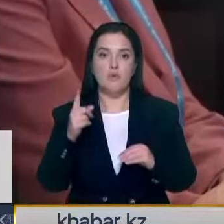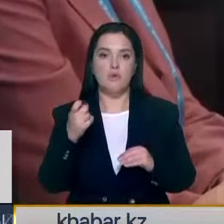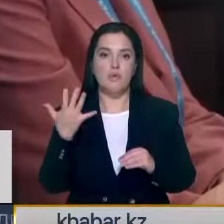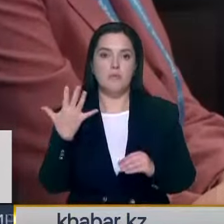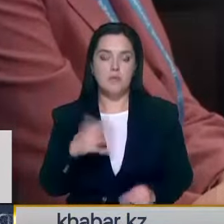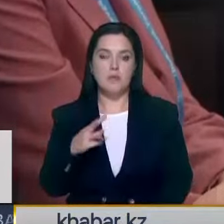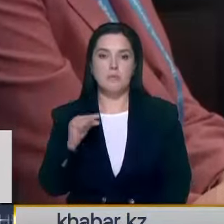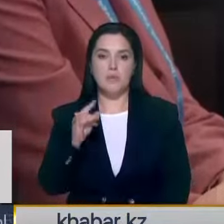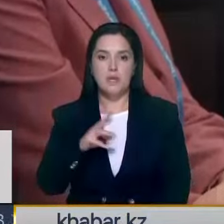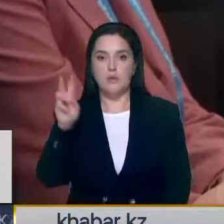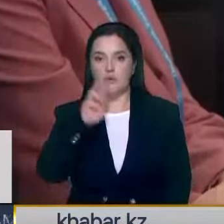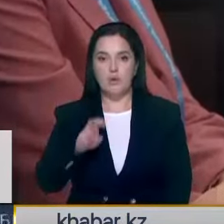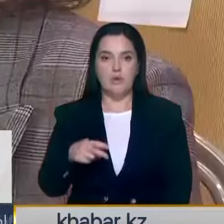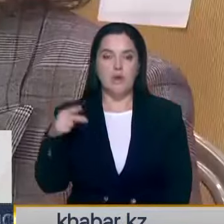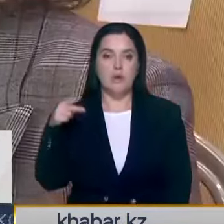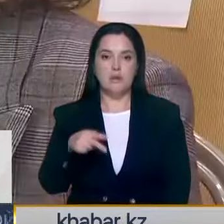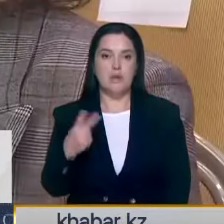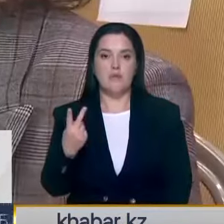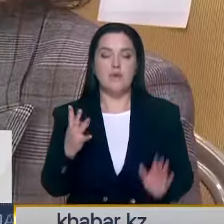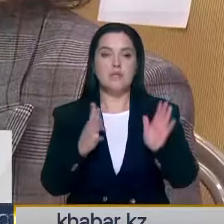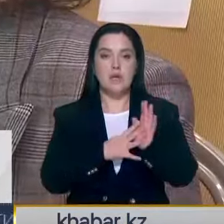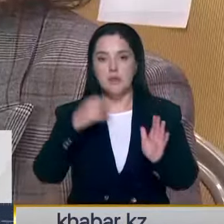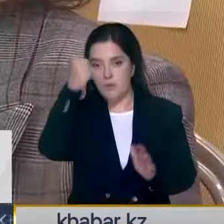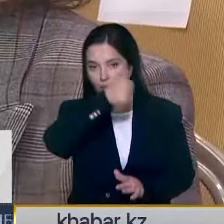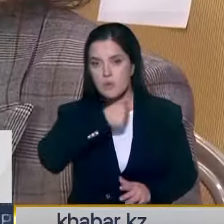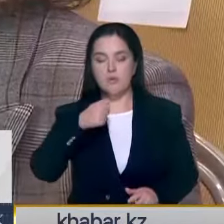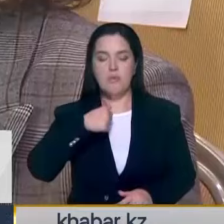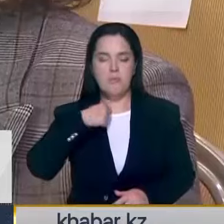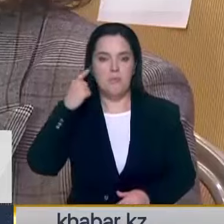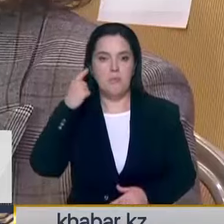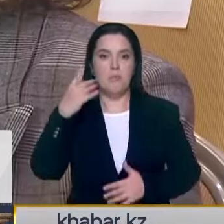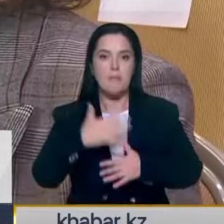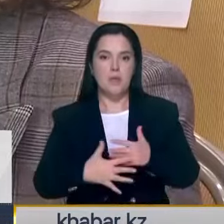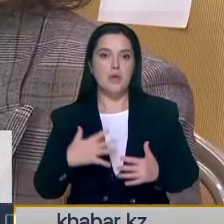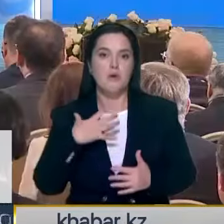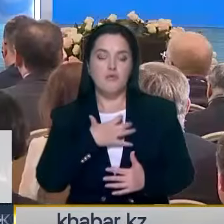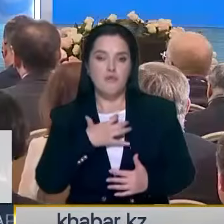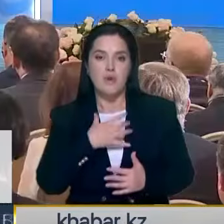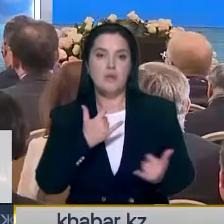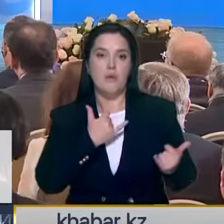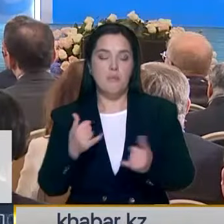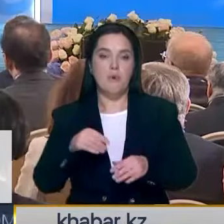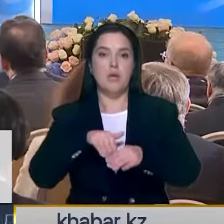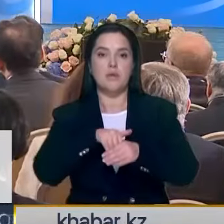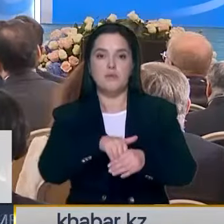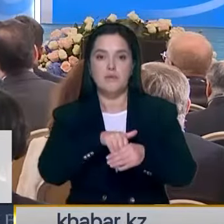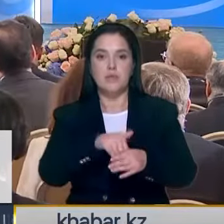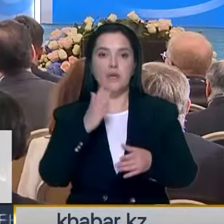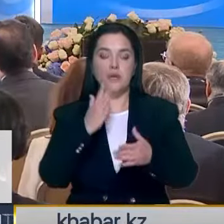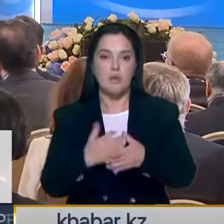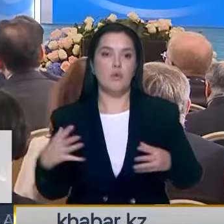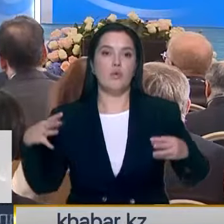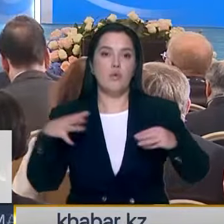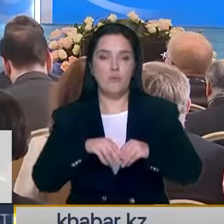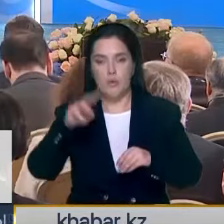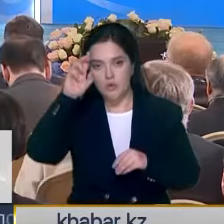млрд долларов к 2029 году мы хорошо осознаём важность предоставления инвестором комплексной государственной